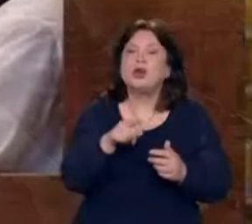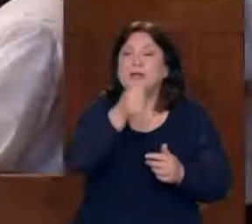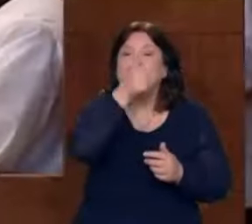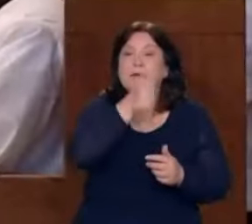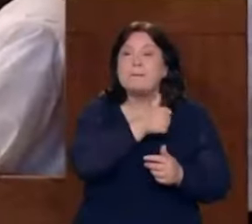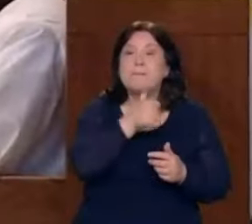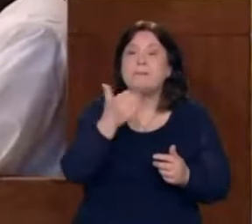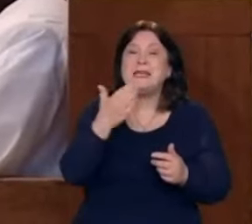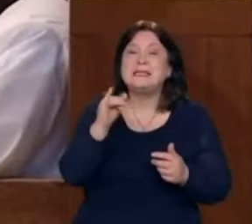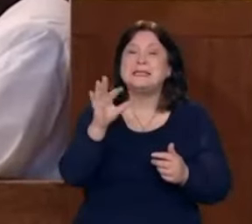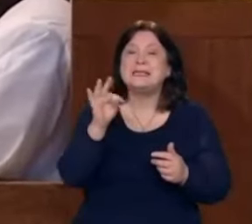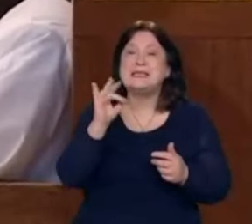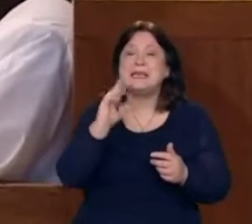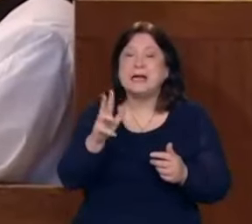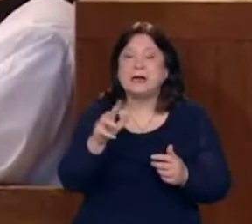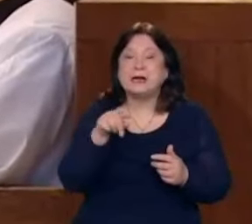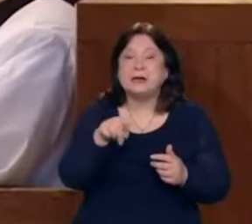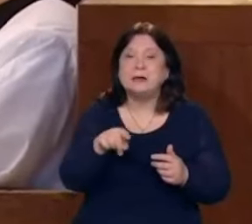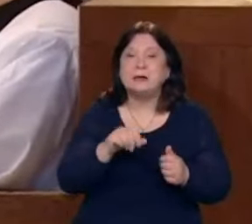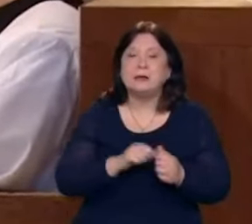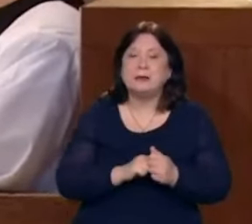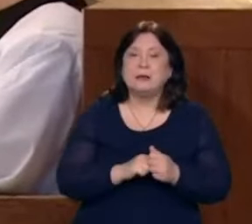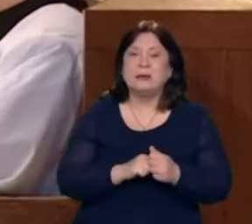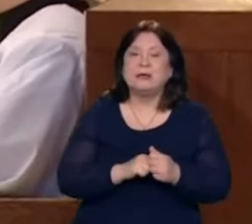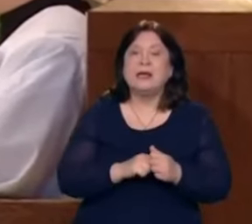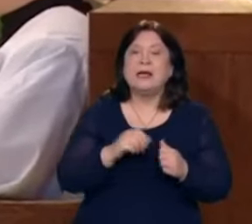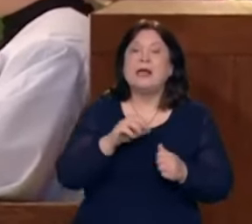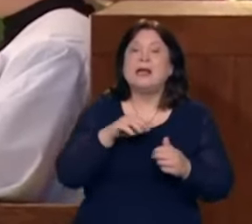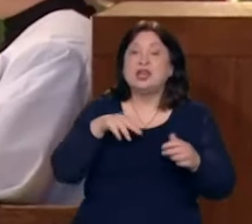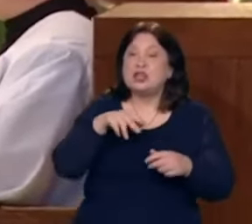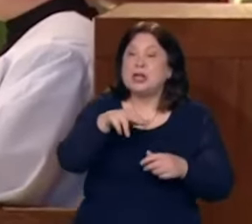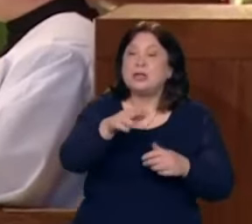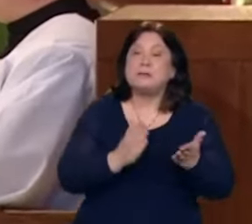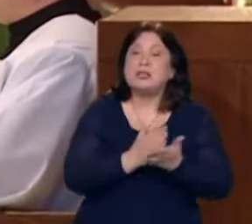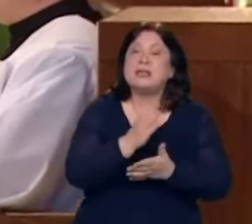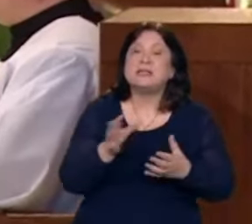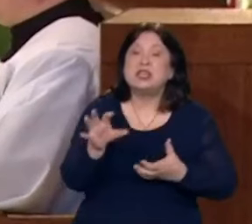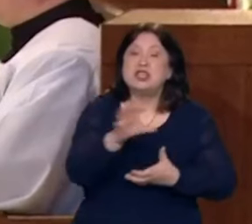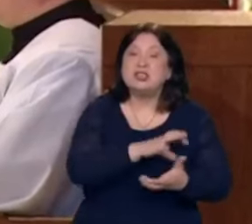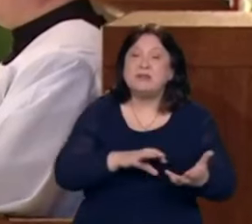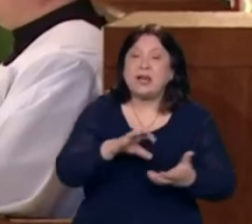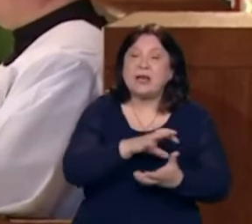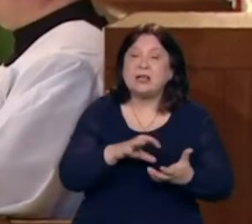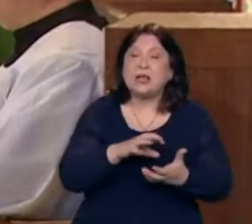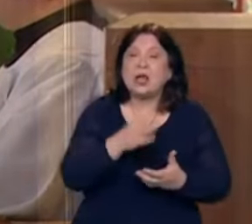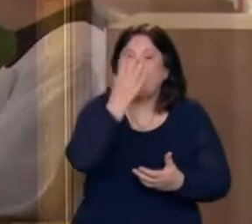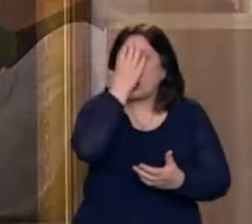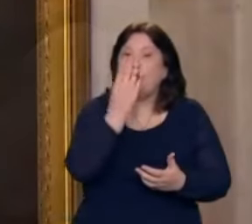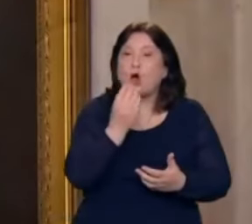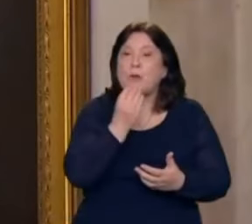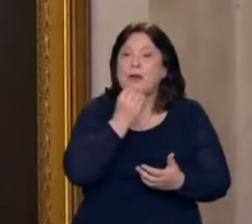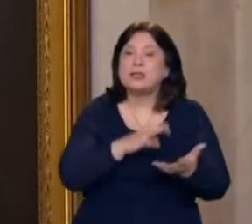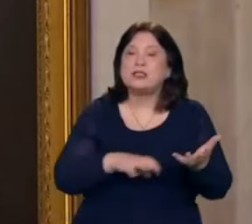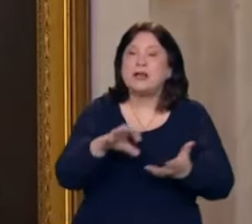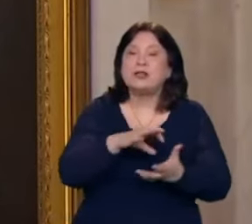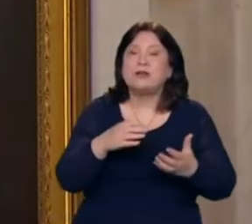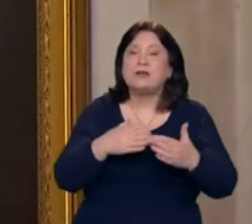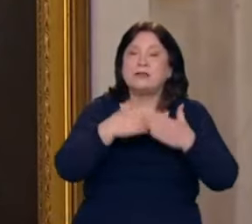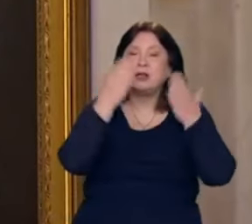mistyczny Kiedy szedł przez świat to obraz ze Światowych Dni Młodzieży w